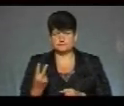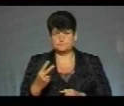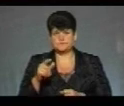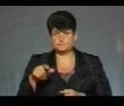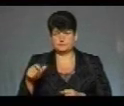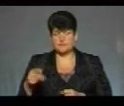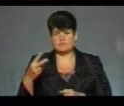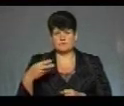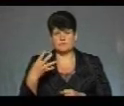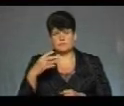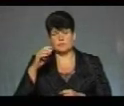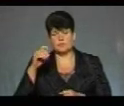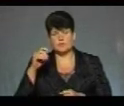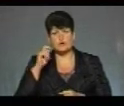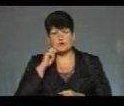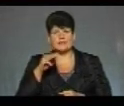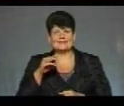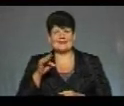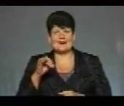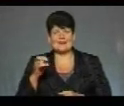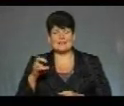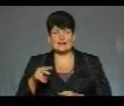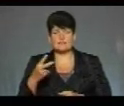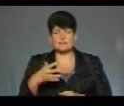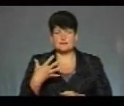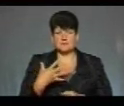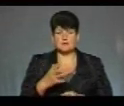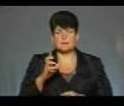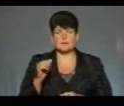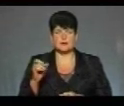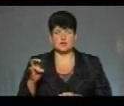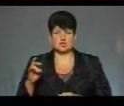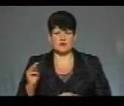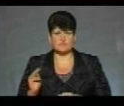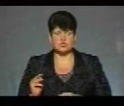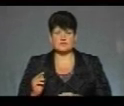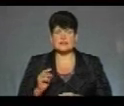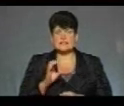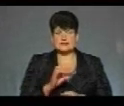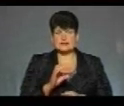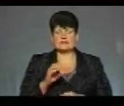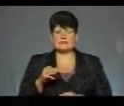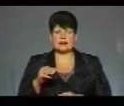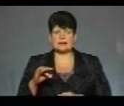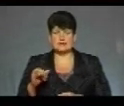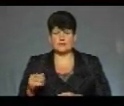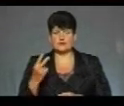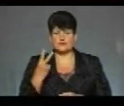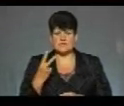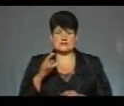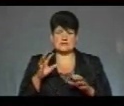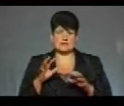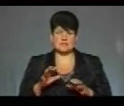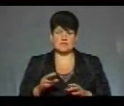злочину – 24-річного Сергія Терендеха та 25-річного Володимира Біляшевича. Сергію Терендеху інкримінують дві статті Кримінального